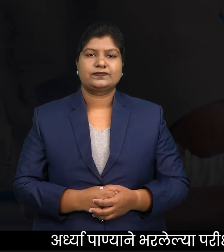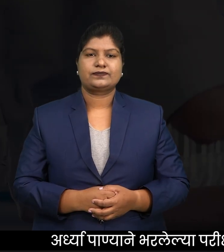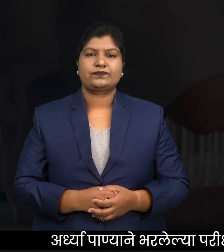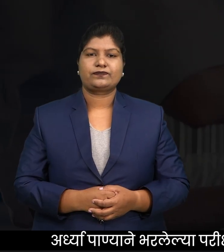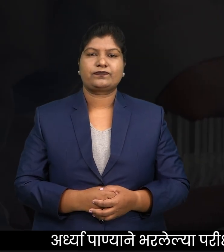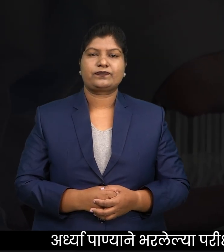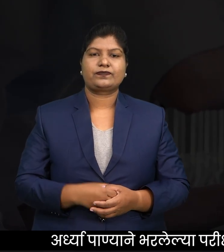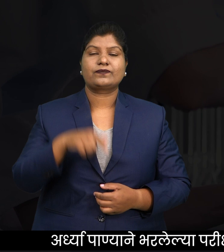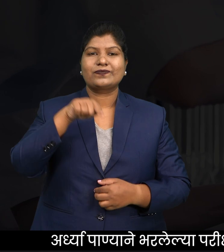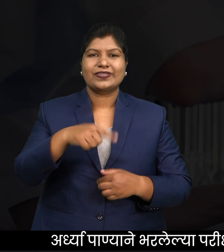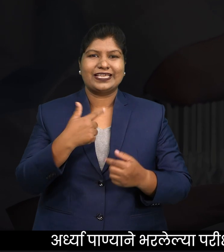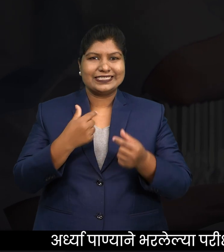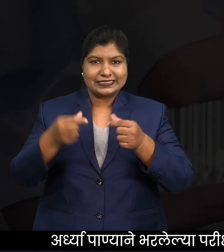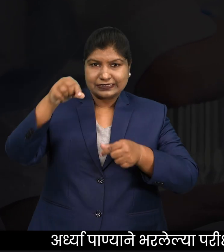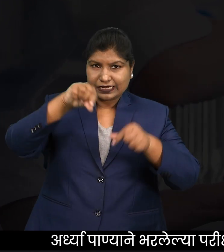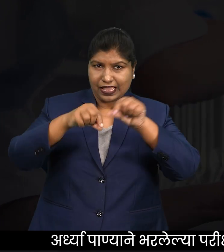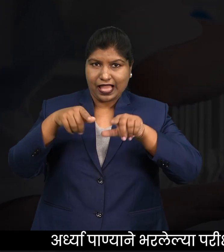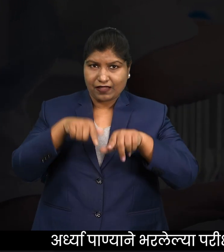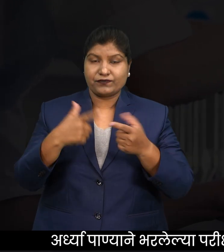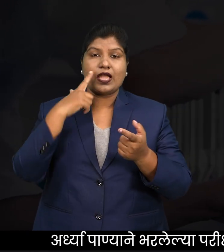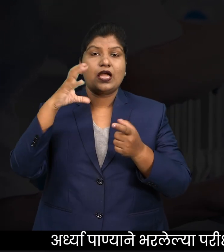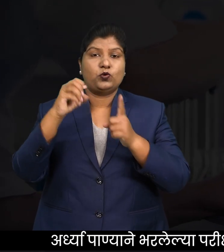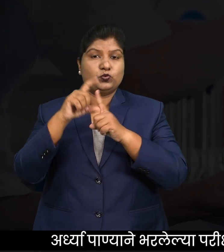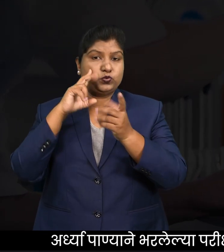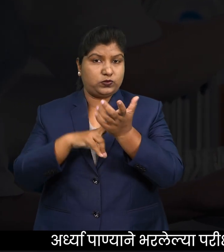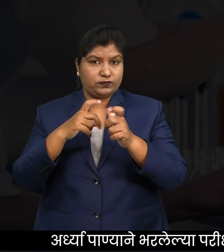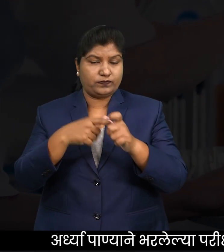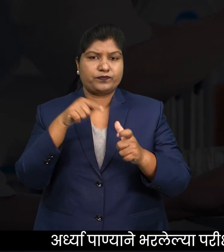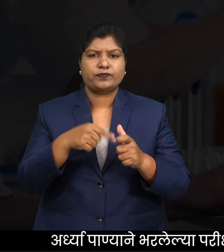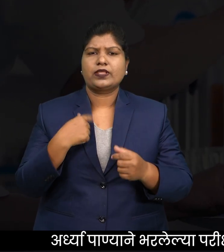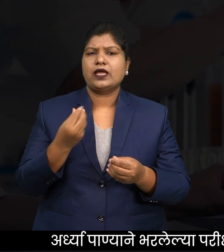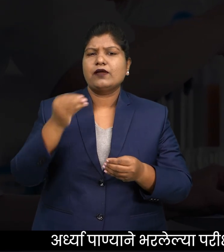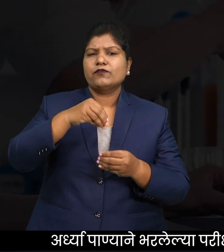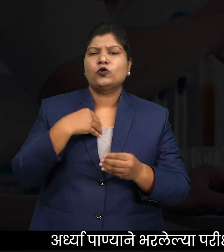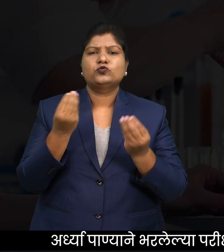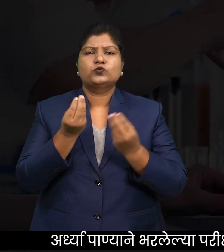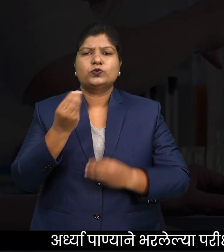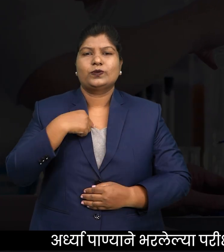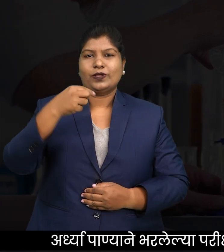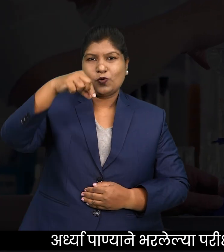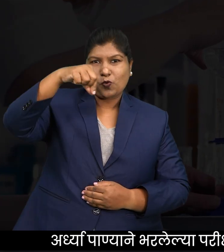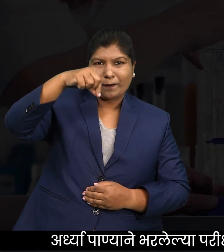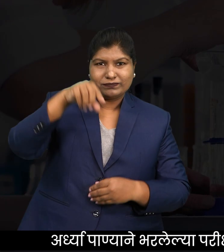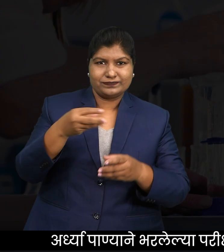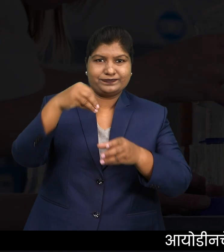अर्ध्या पाण्याने भरलेल्या परीक्षा नळीमध्ये आयोडीनच्या टिंचरचे काही थेंब